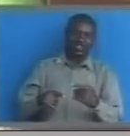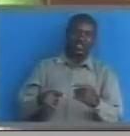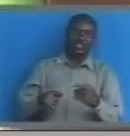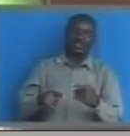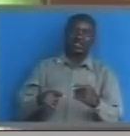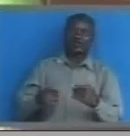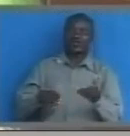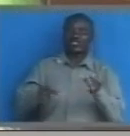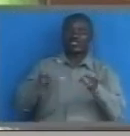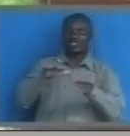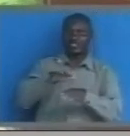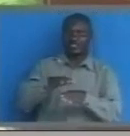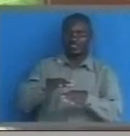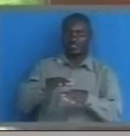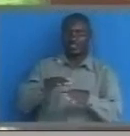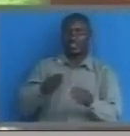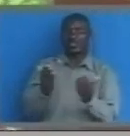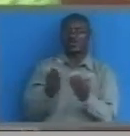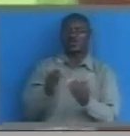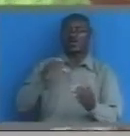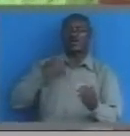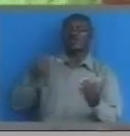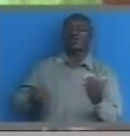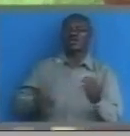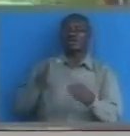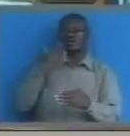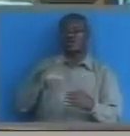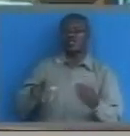akipenda awajalie wanipe Fursa tena niwawakilishe Asante Sana